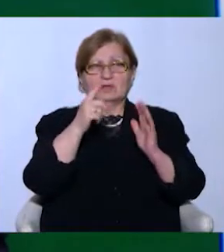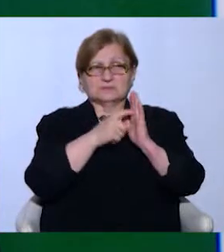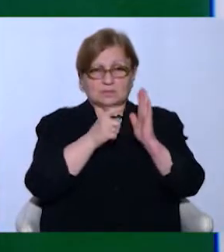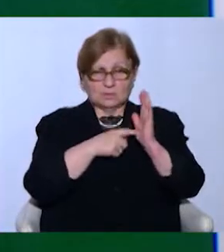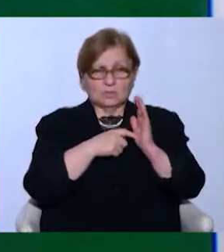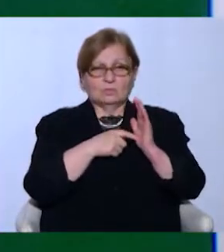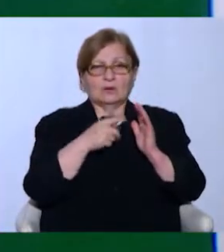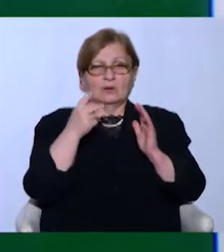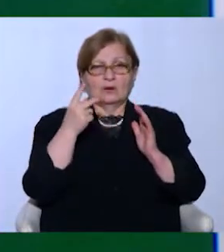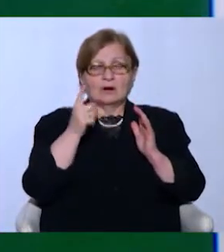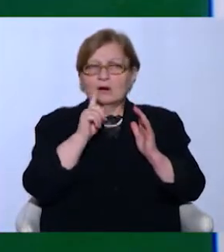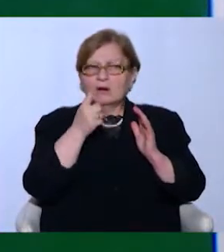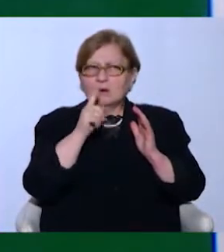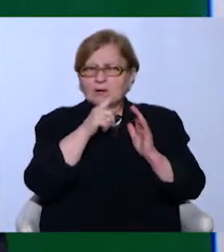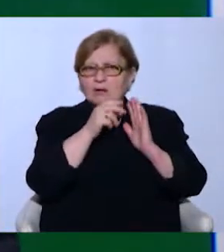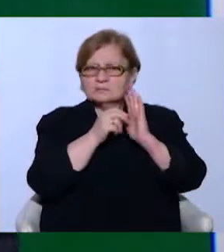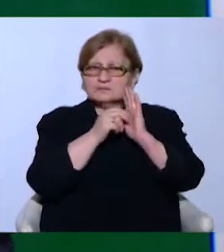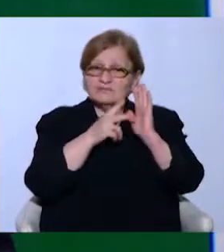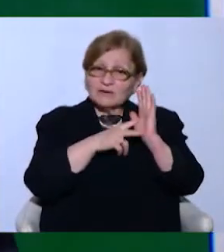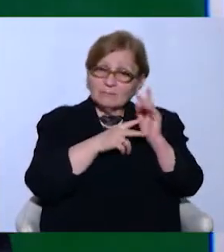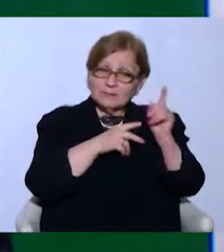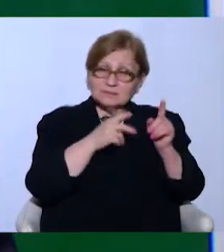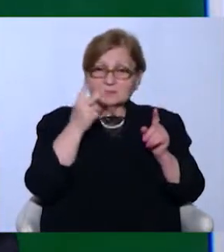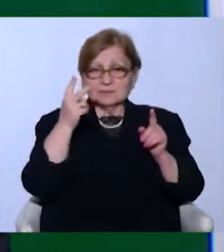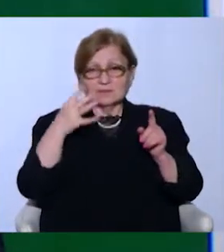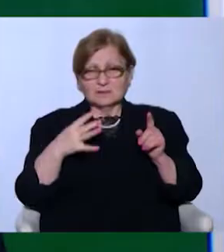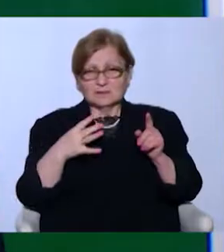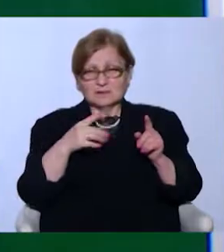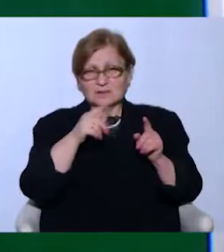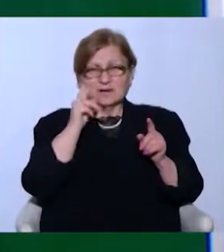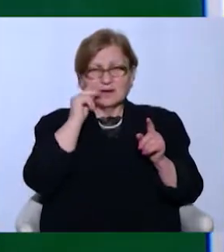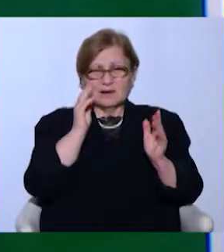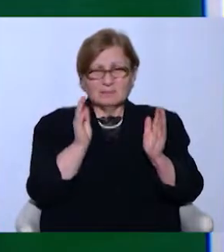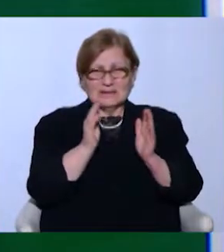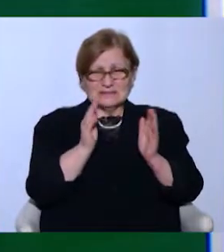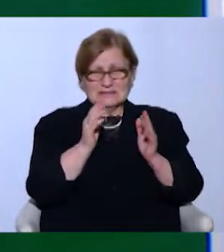მეტიც ხო არ არის. ეს რადგან 18 და 24-ია? მაიც პატარა რიცხვები.